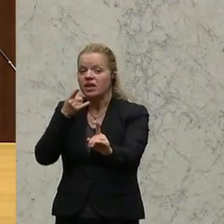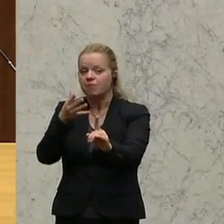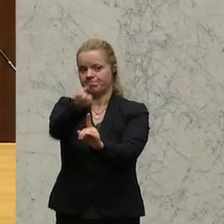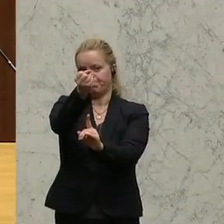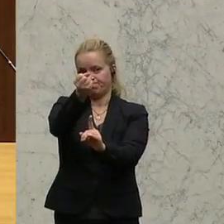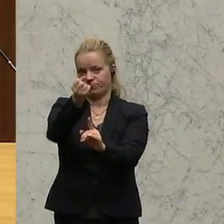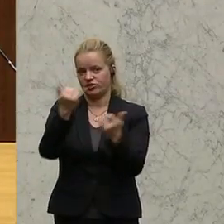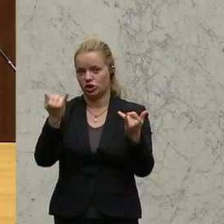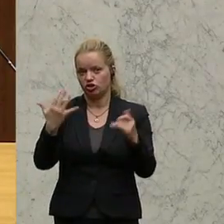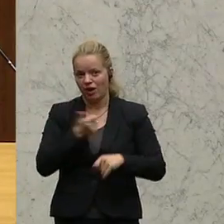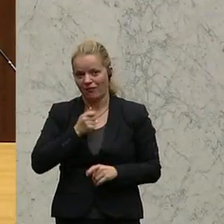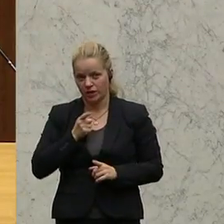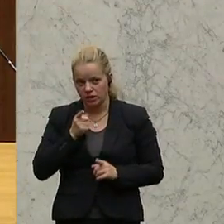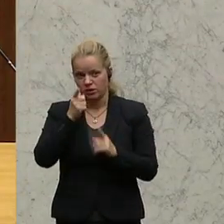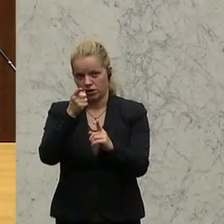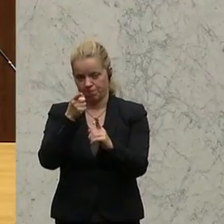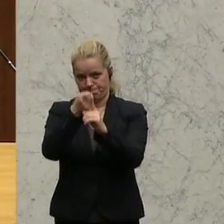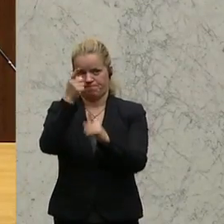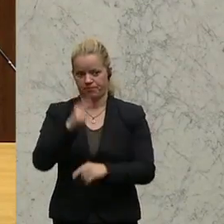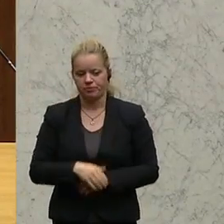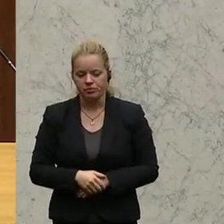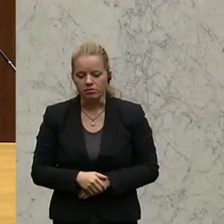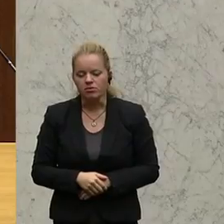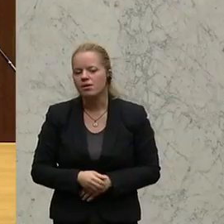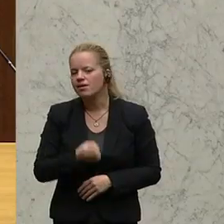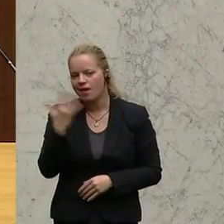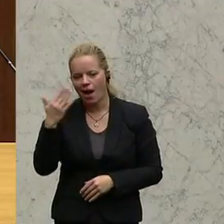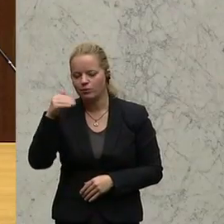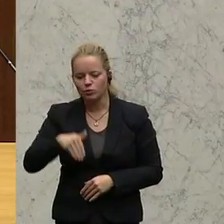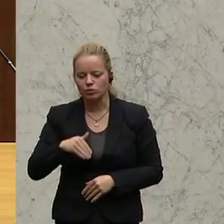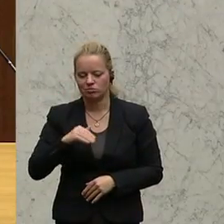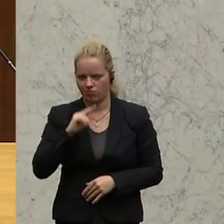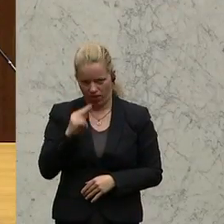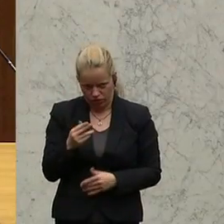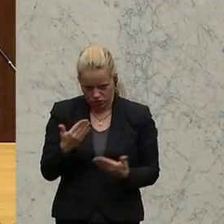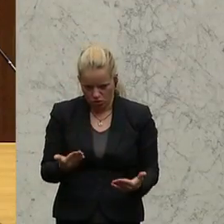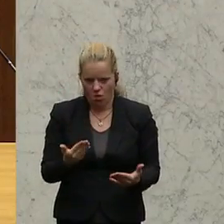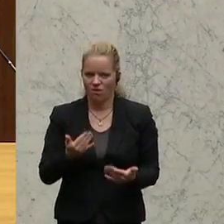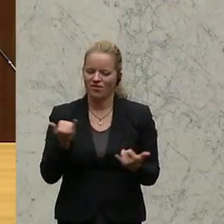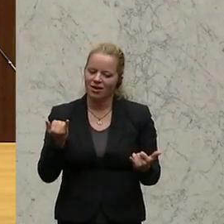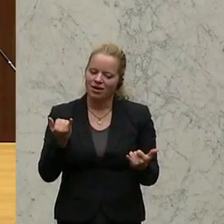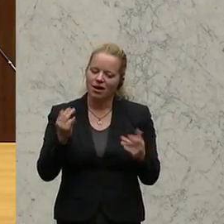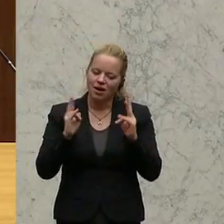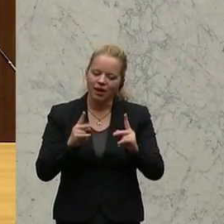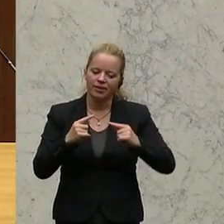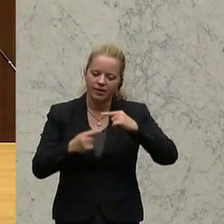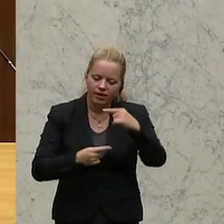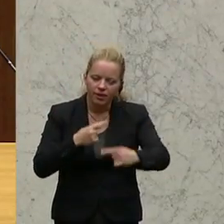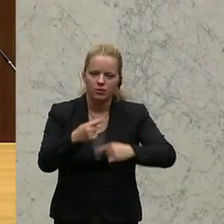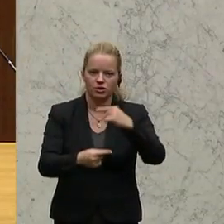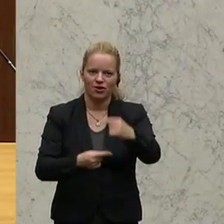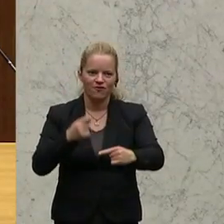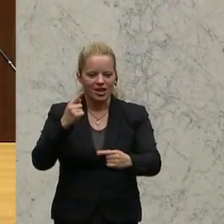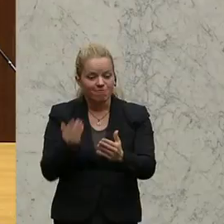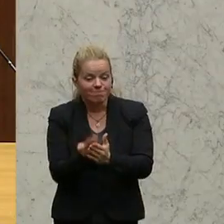große Antwort ist natürlich, die entsprechenden Prozesse zu gestalten, die hier Innovationen